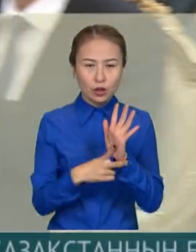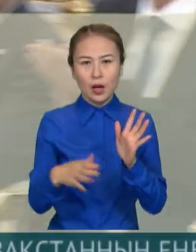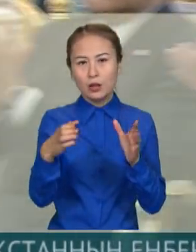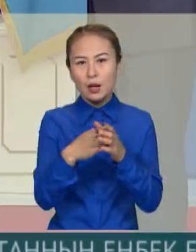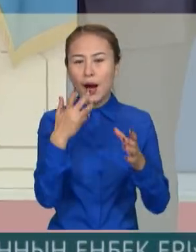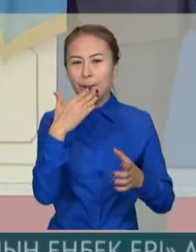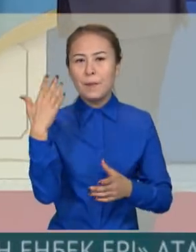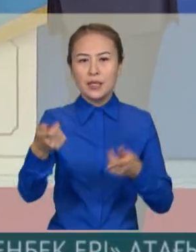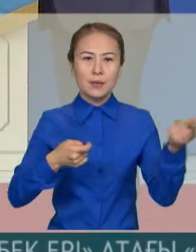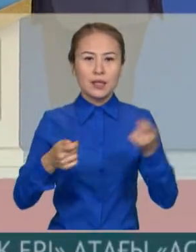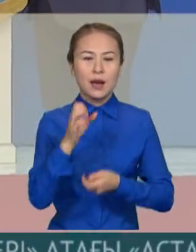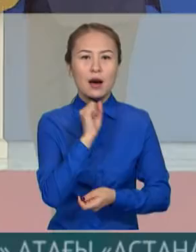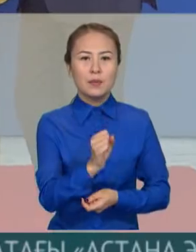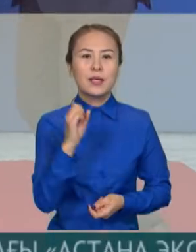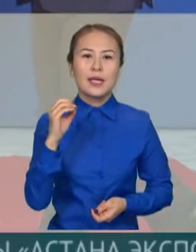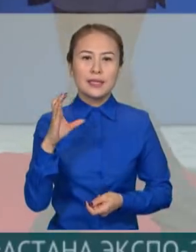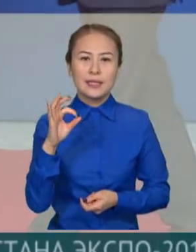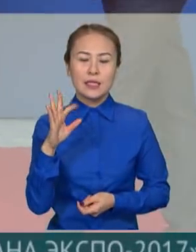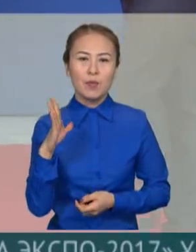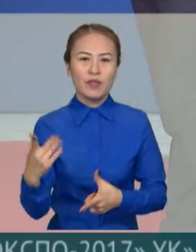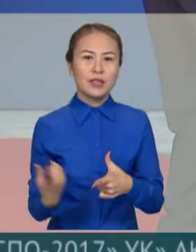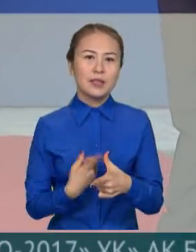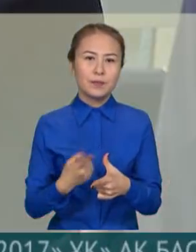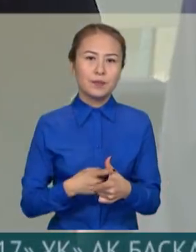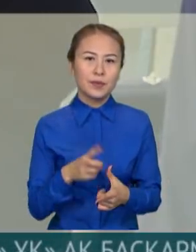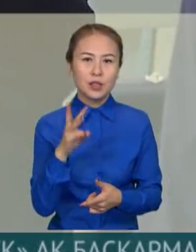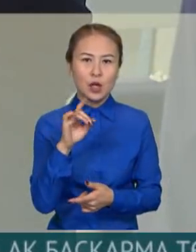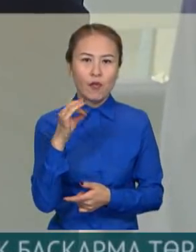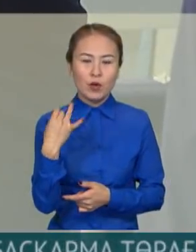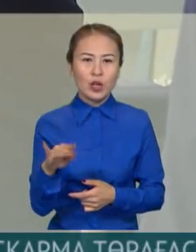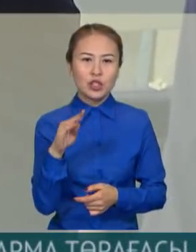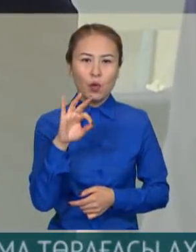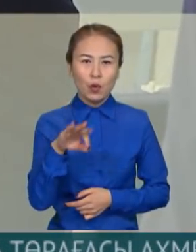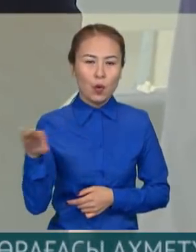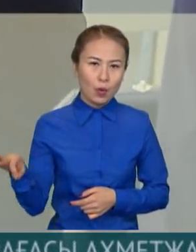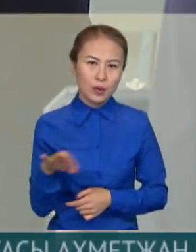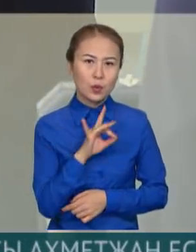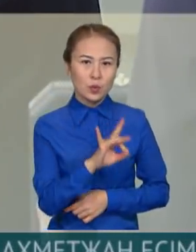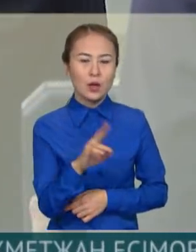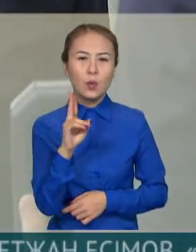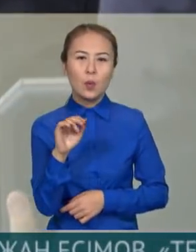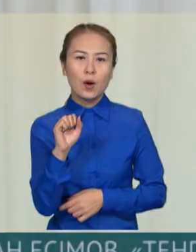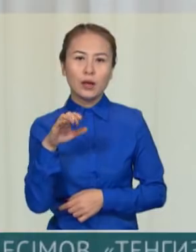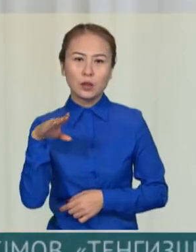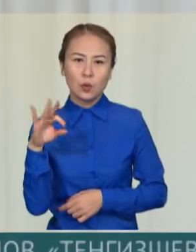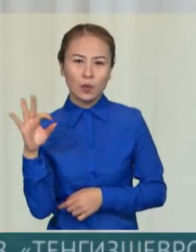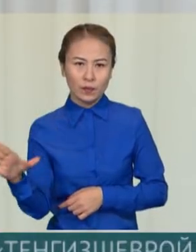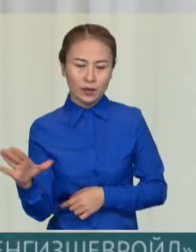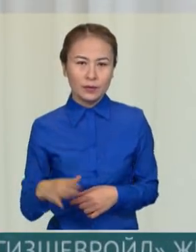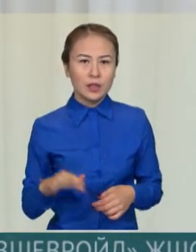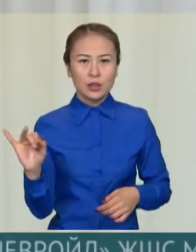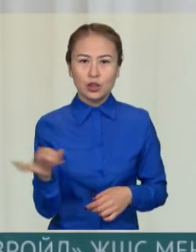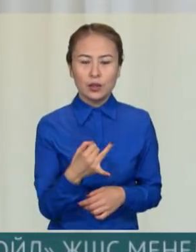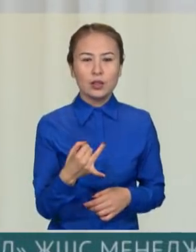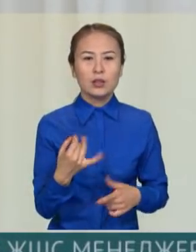ұлттық компаниясының басқарма төрағасы Ахметжан Есімов, Теңізшевройл жауапкершілігі шектеулі серіктестігінің менеджері Руслан